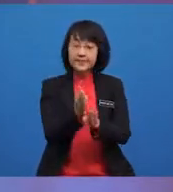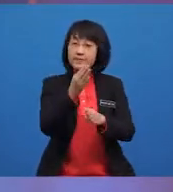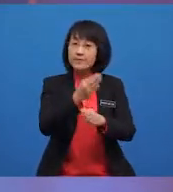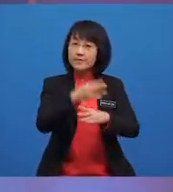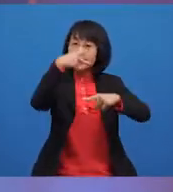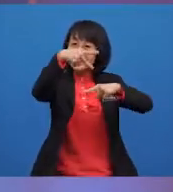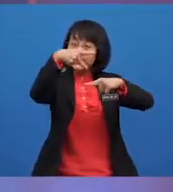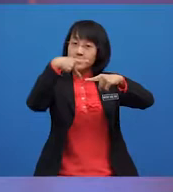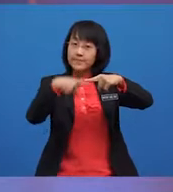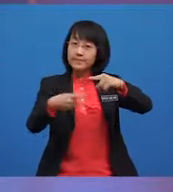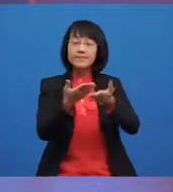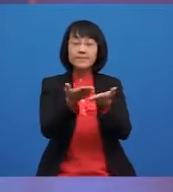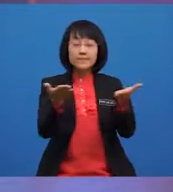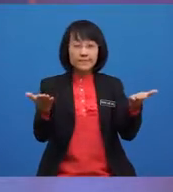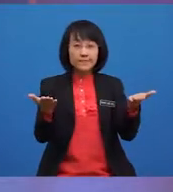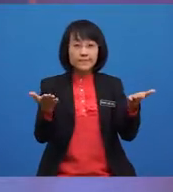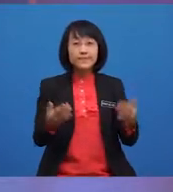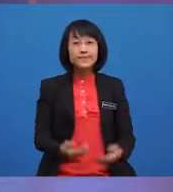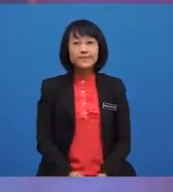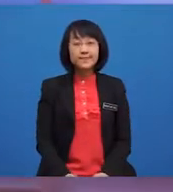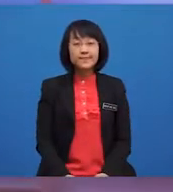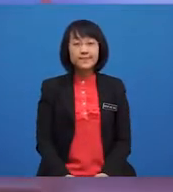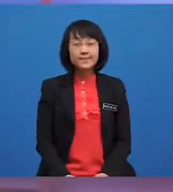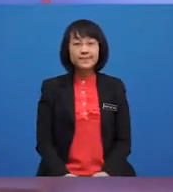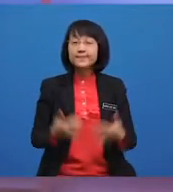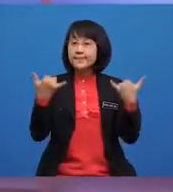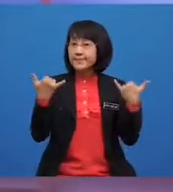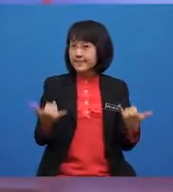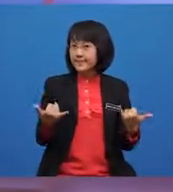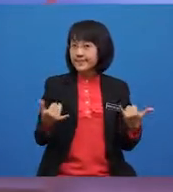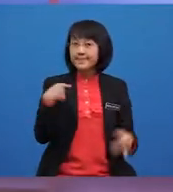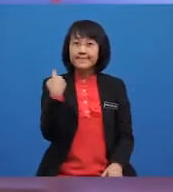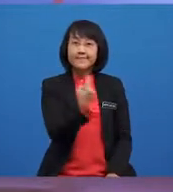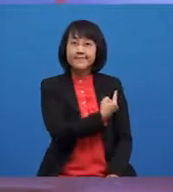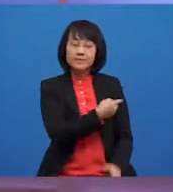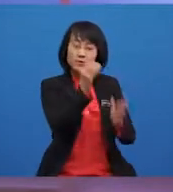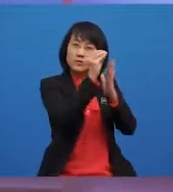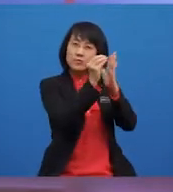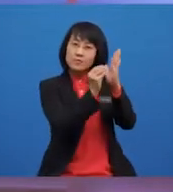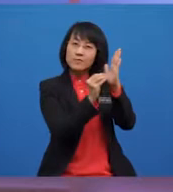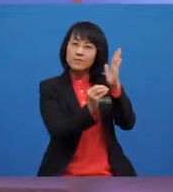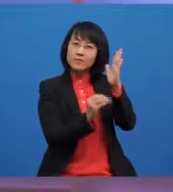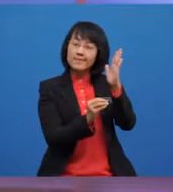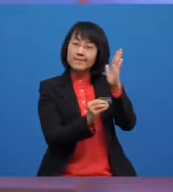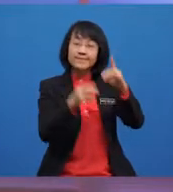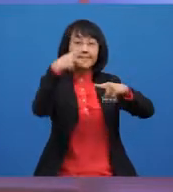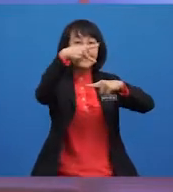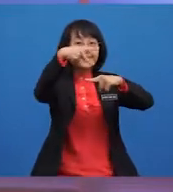membentuk pecahan yang kamu perolehi. Kali ini, kita lorekkan